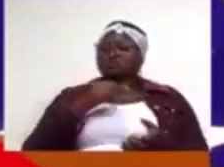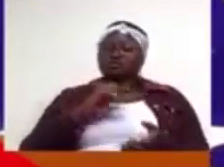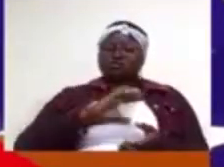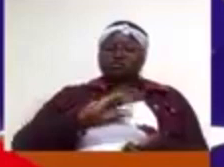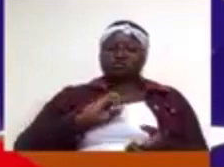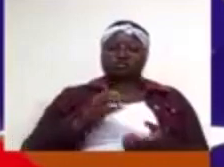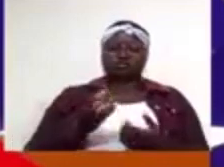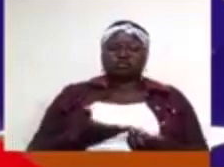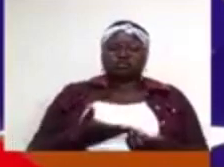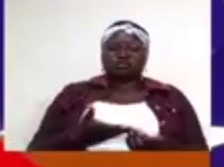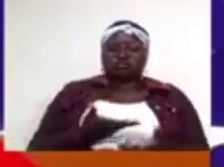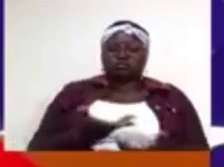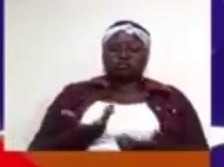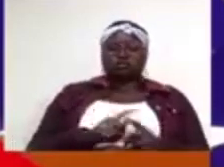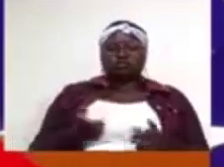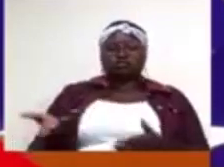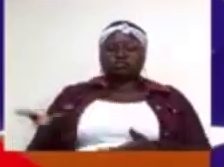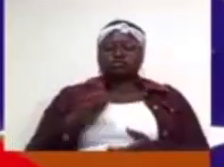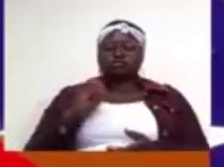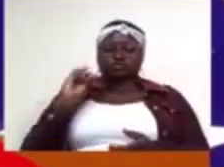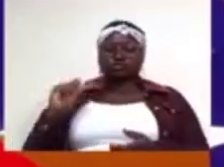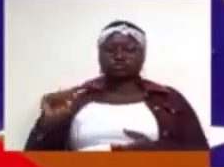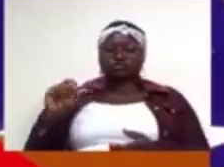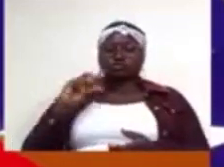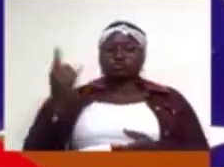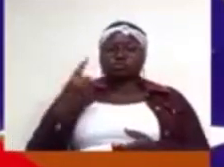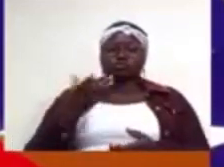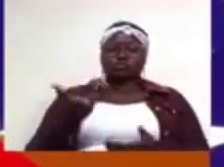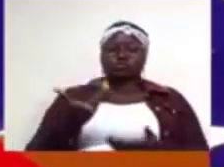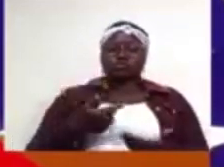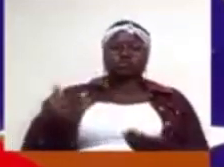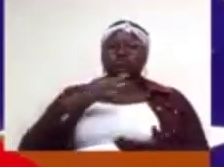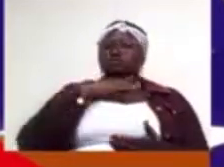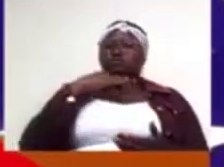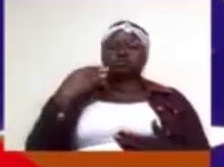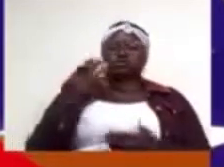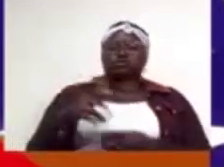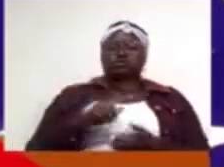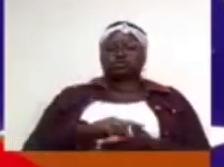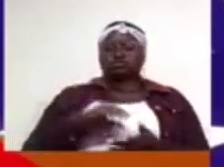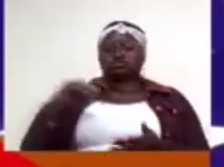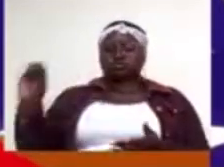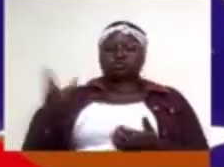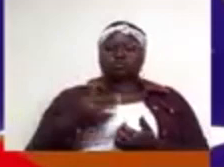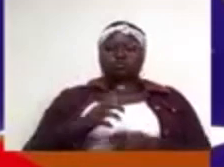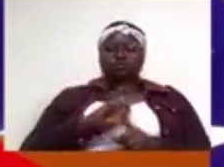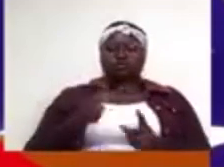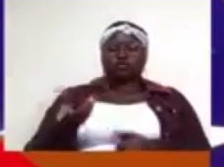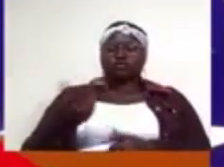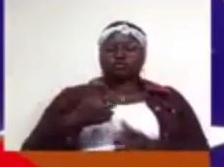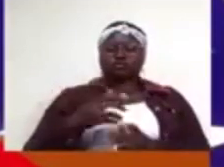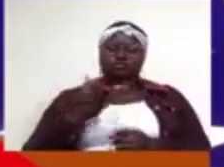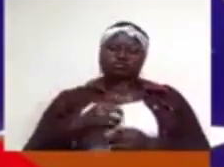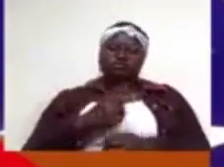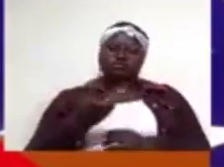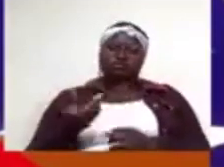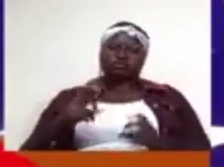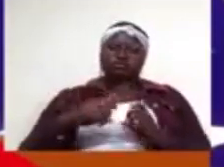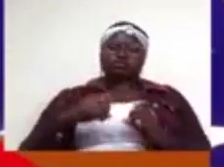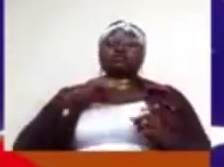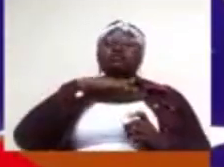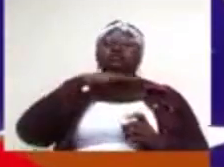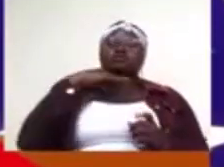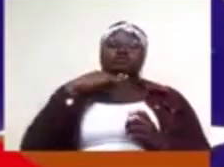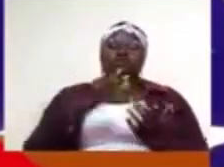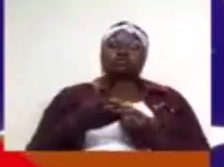wira tutirathi wega na mbere so mudu mwaka decide guthi urio ngito ndongoro yake ndirirete kirari ugakora ni akuika kiko